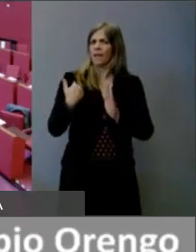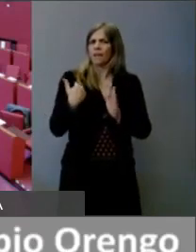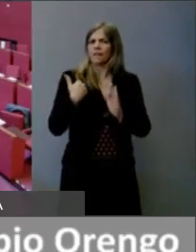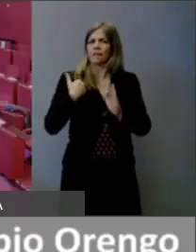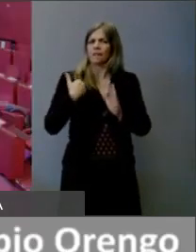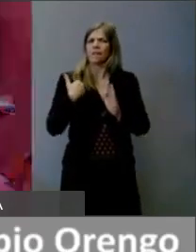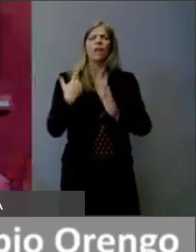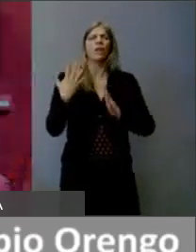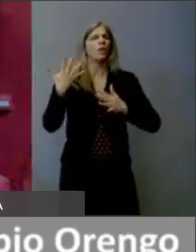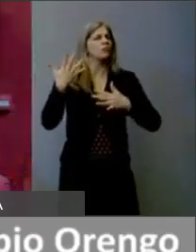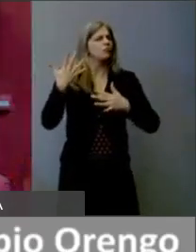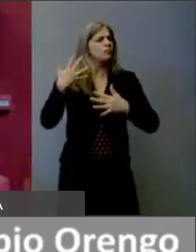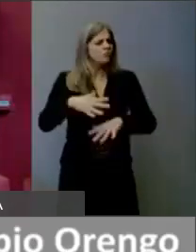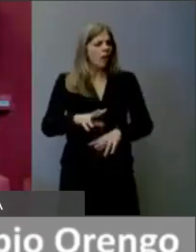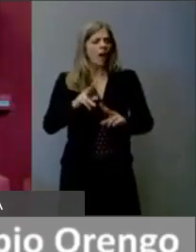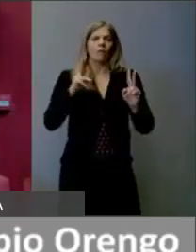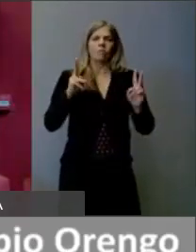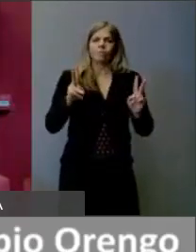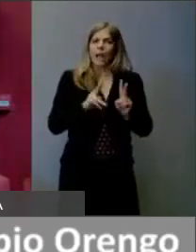alcuni incontri